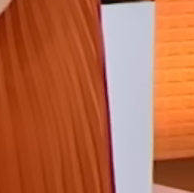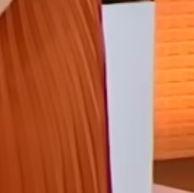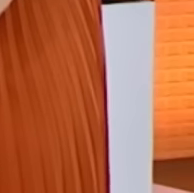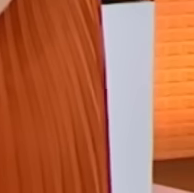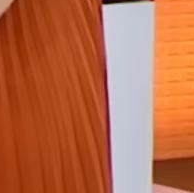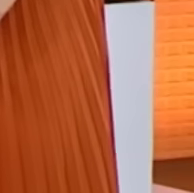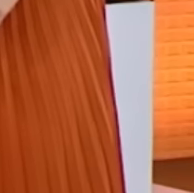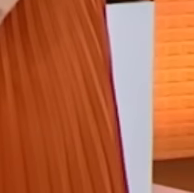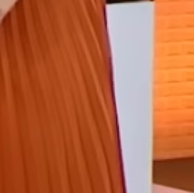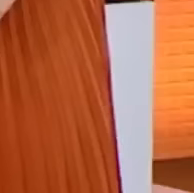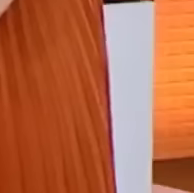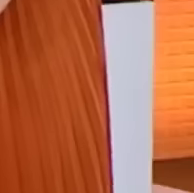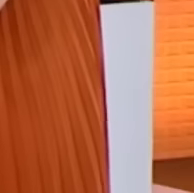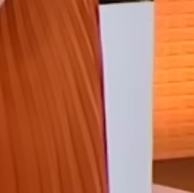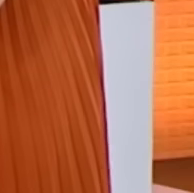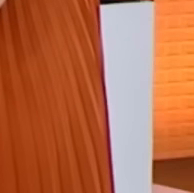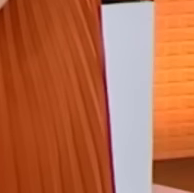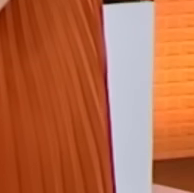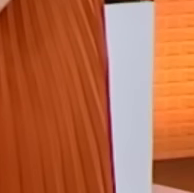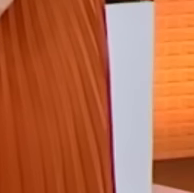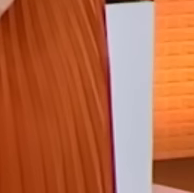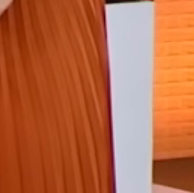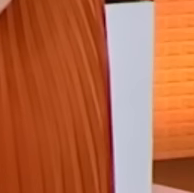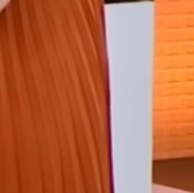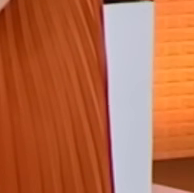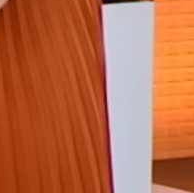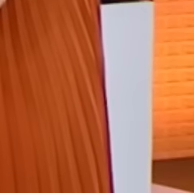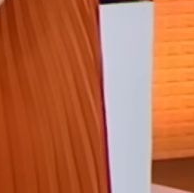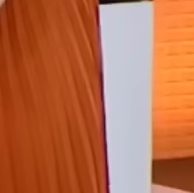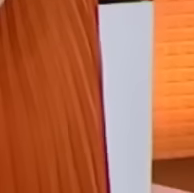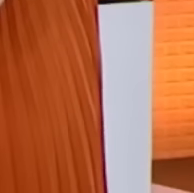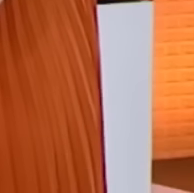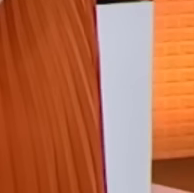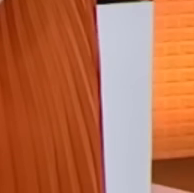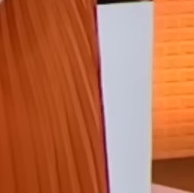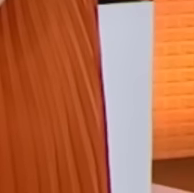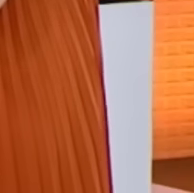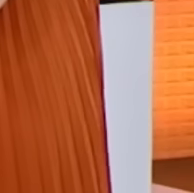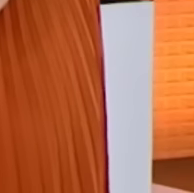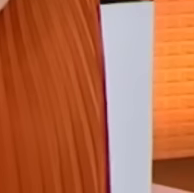abroad subaybayan niyo po kami sa GMA Pinoy TV at sa www.gmanews.tv